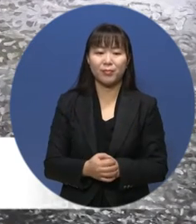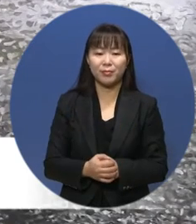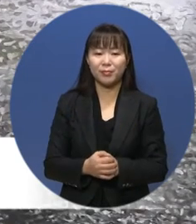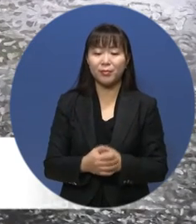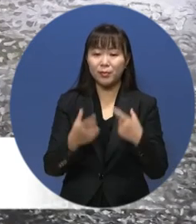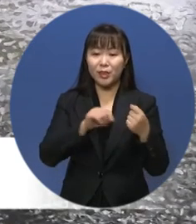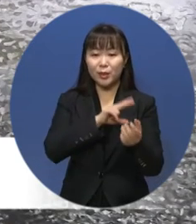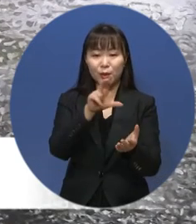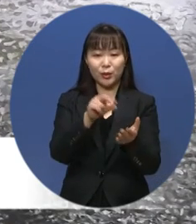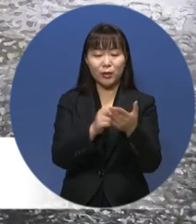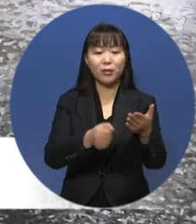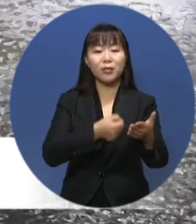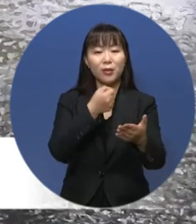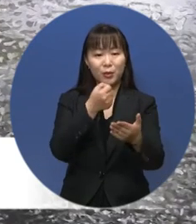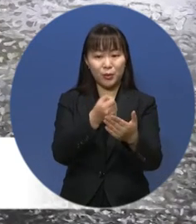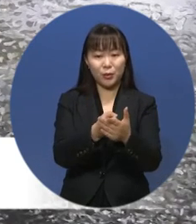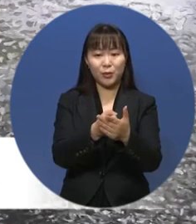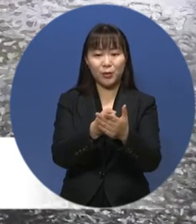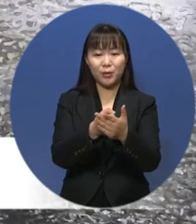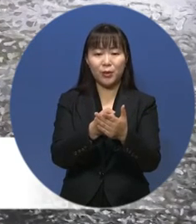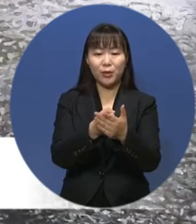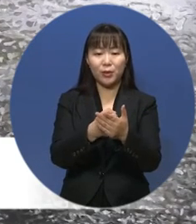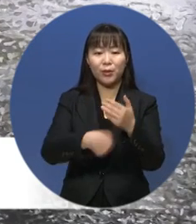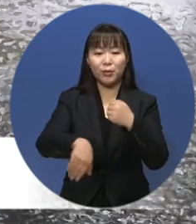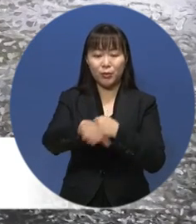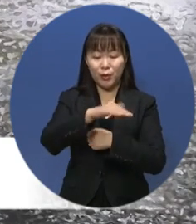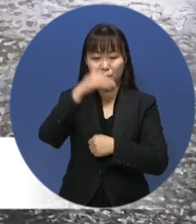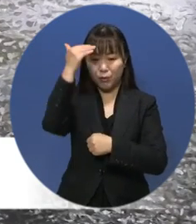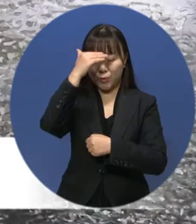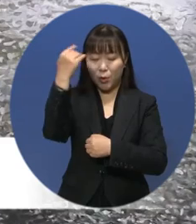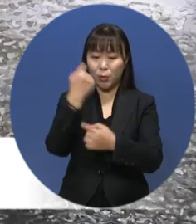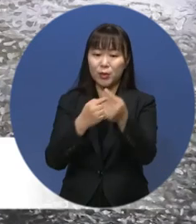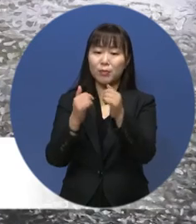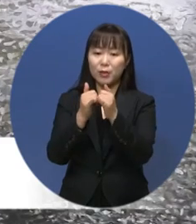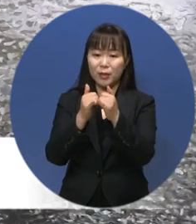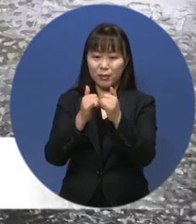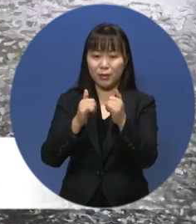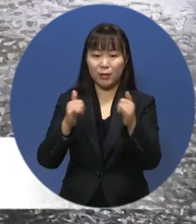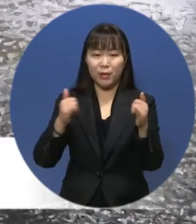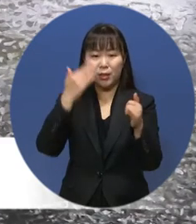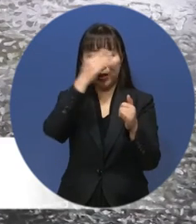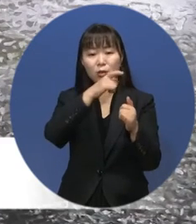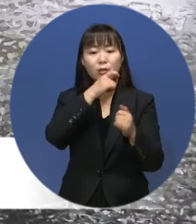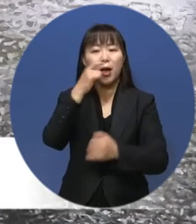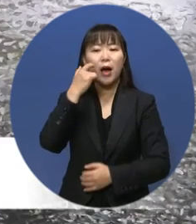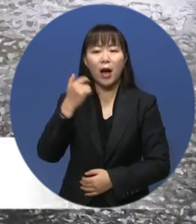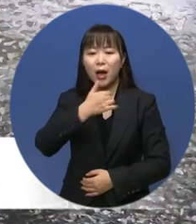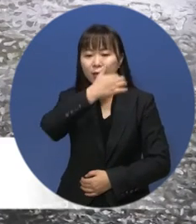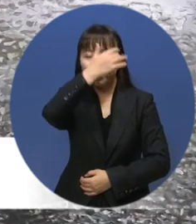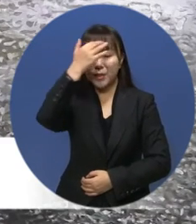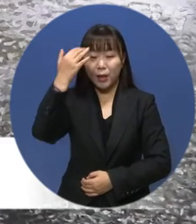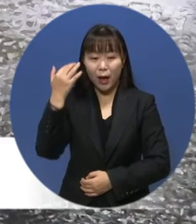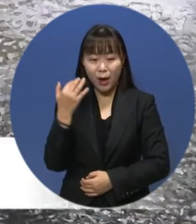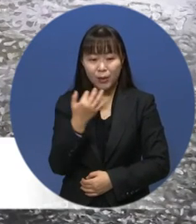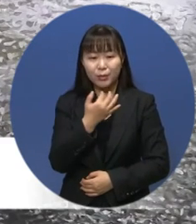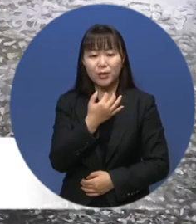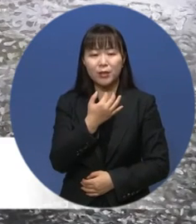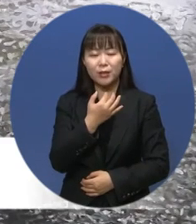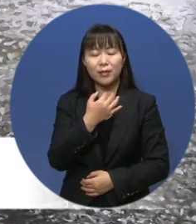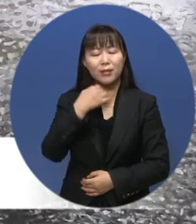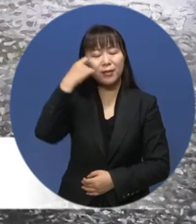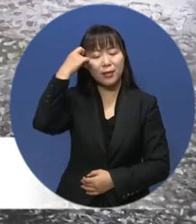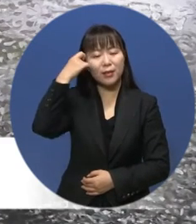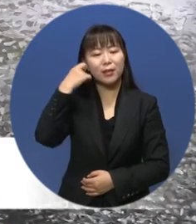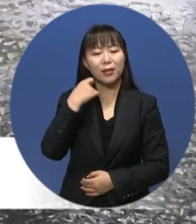이런 주제를 정해서 우리 관람객들에게 여수의 아름다움을 깊이 느낄